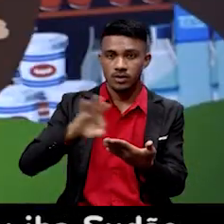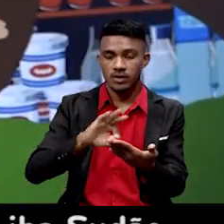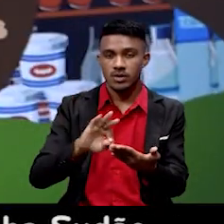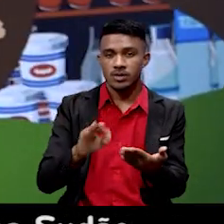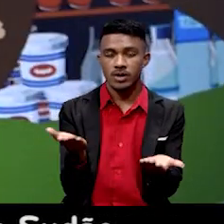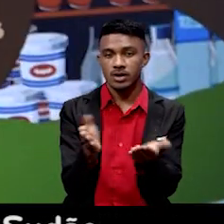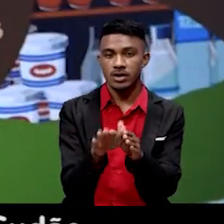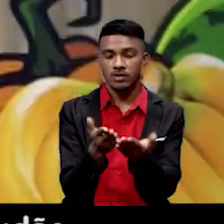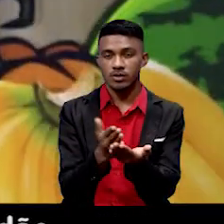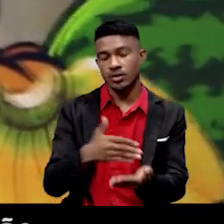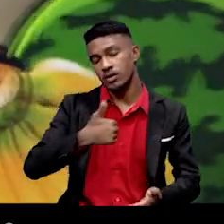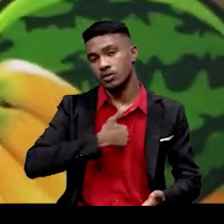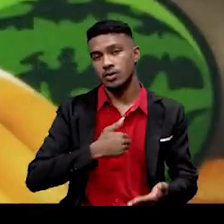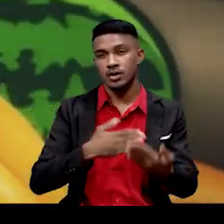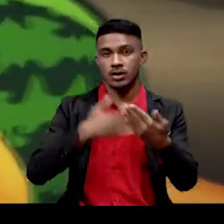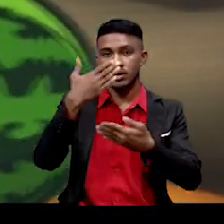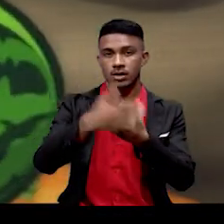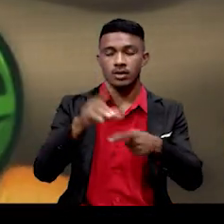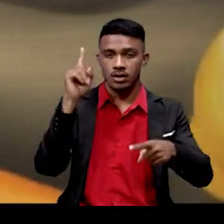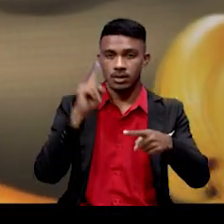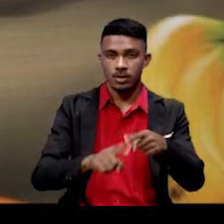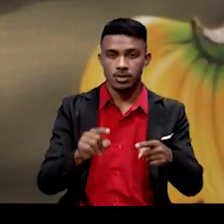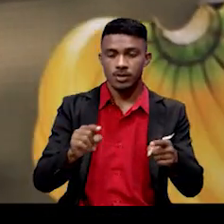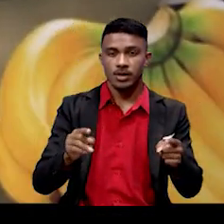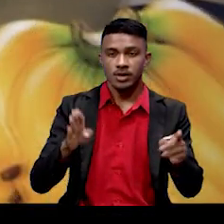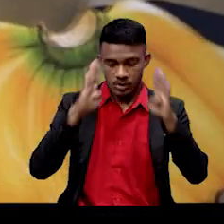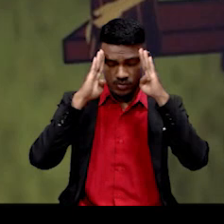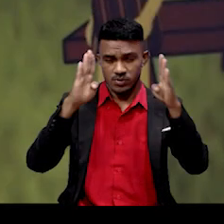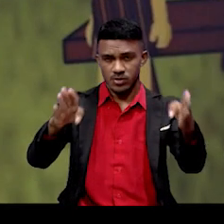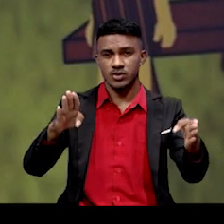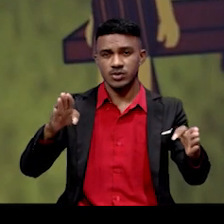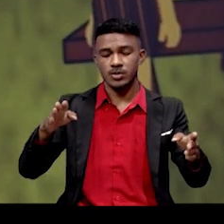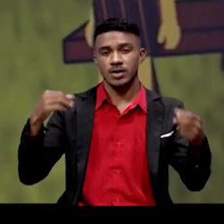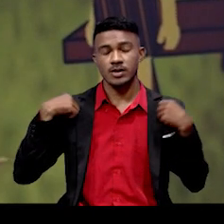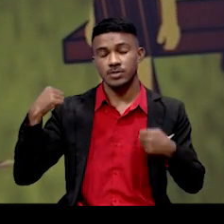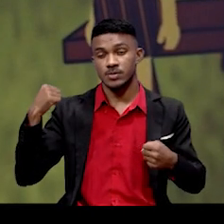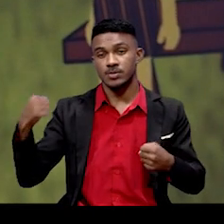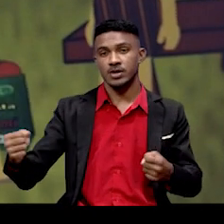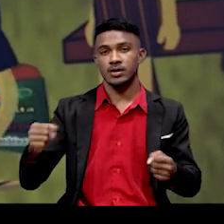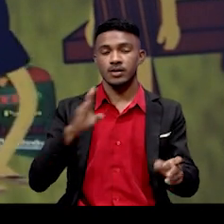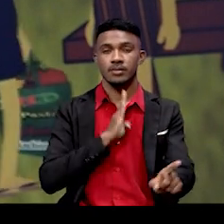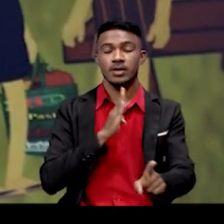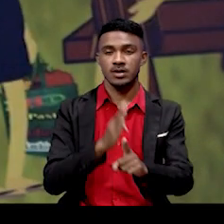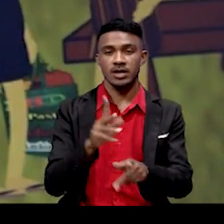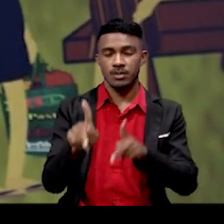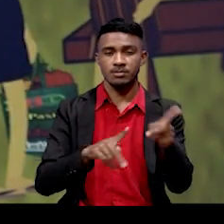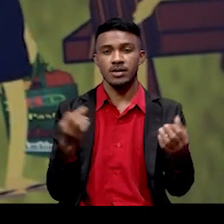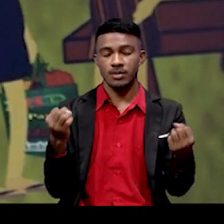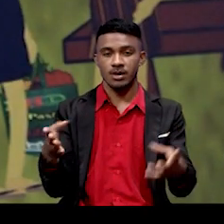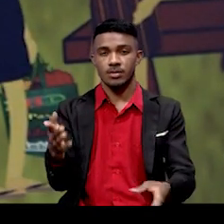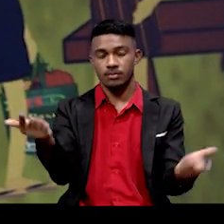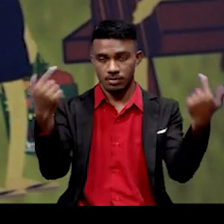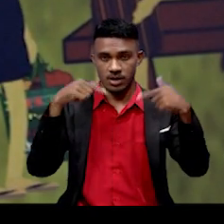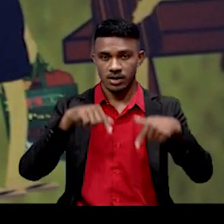bau ni ang, hakaton, label tau atau exposure ni kreativiti. Tensir hati ni kata emo barak semaitan, masih biar emo seluk mau